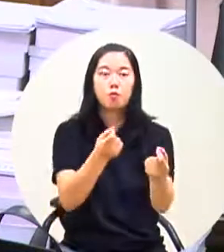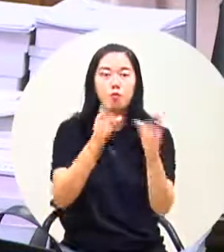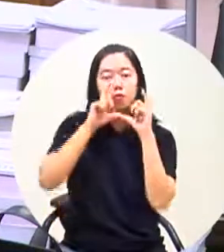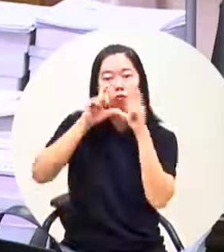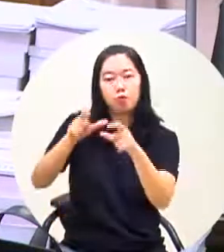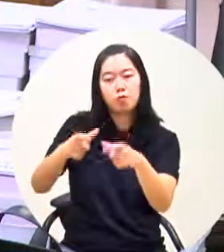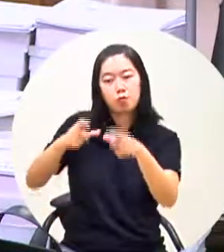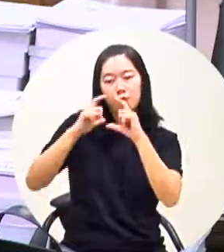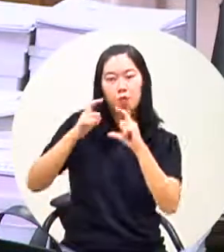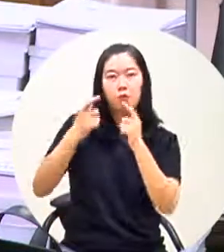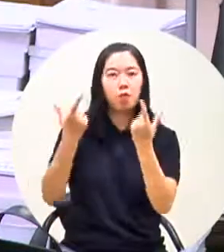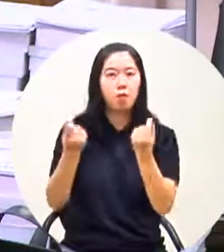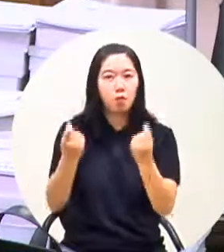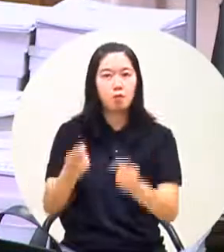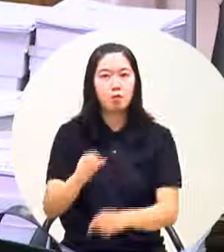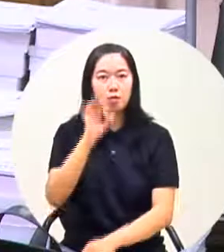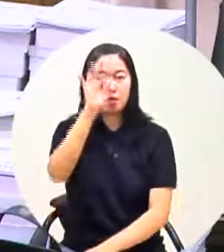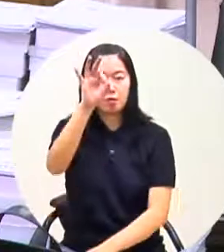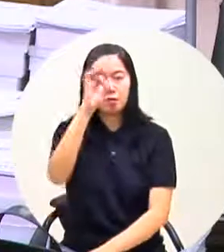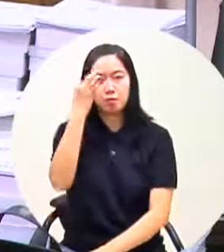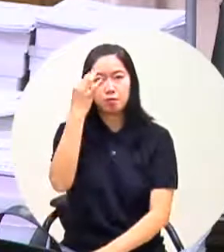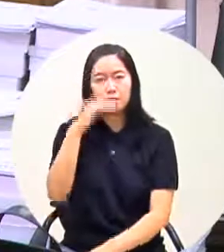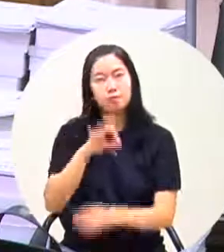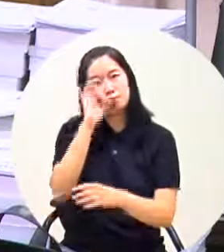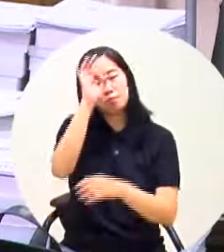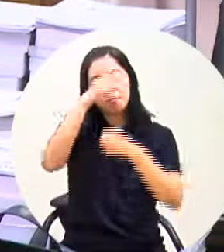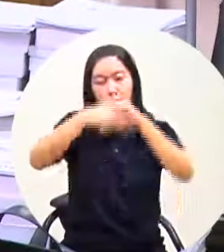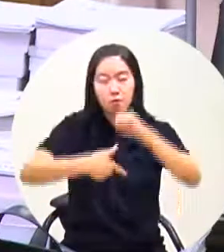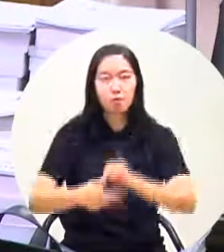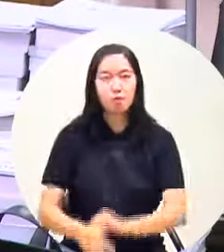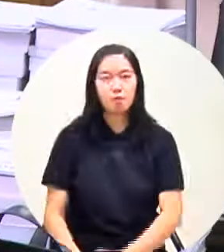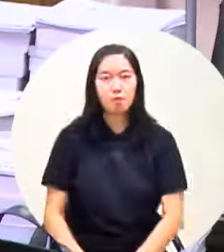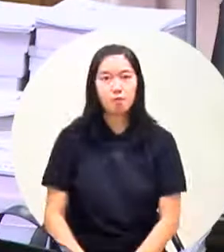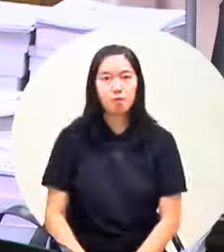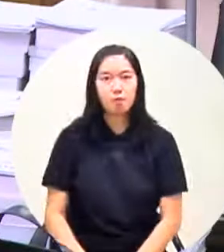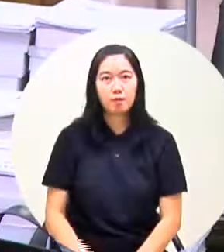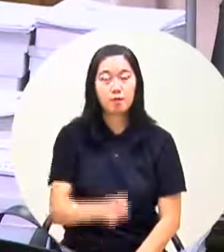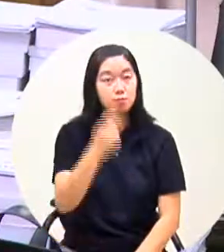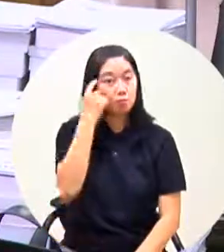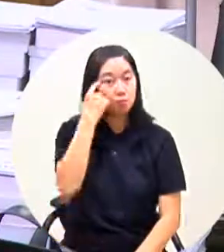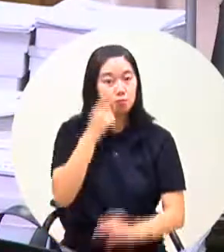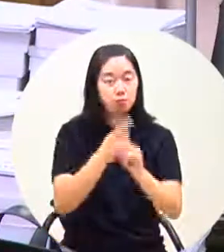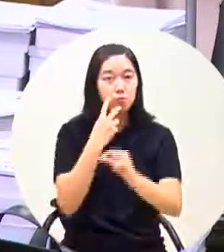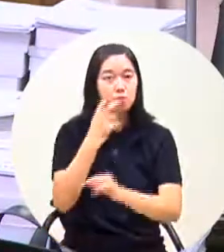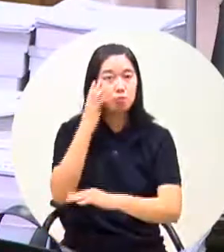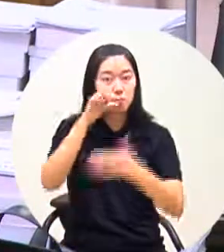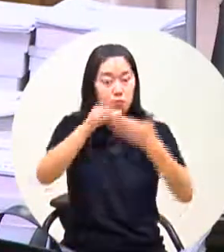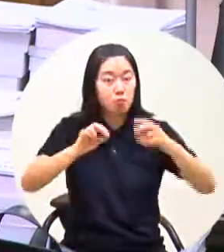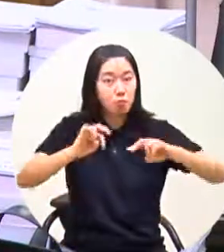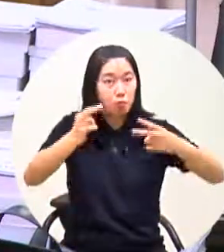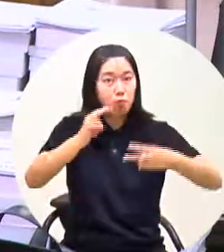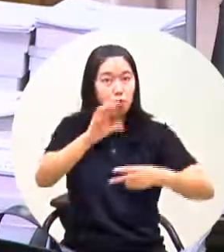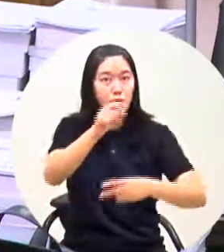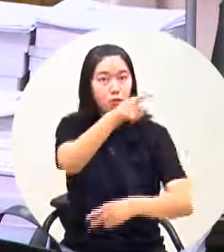你还是没有看到。那你要不要将来修？那你认为中央现在要修法，有没有打你的脸？